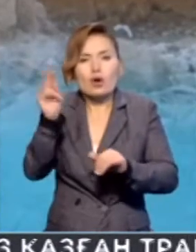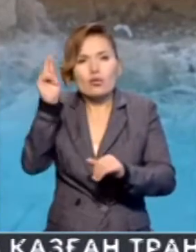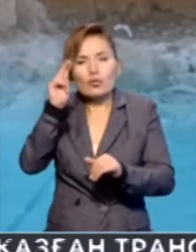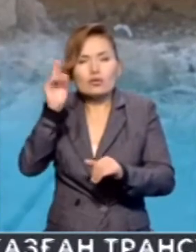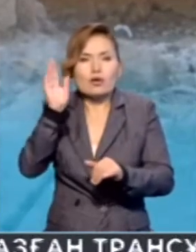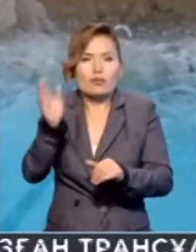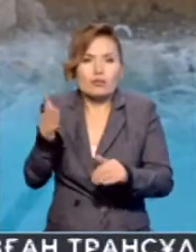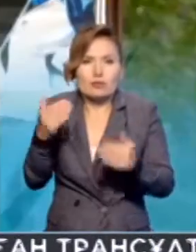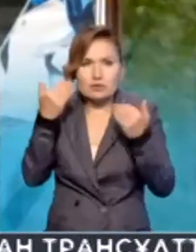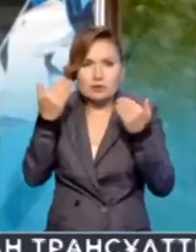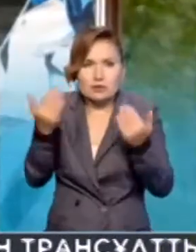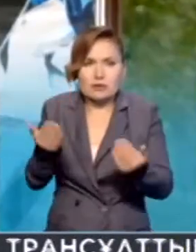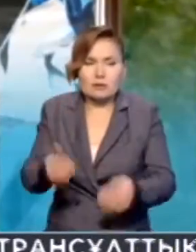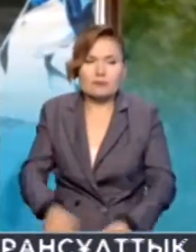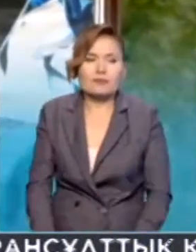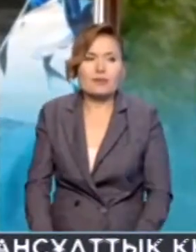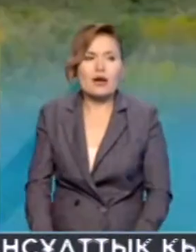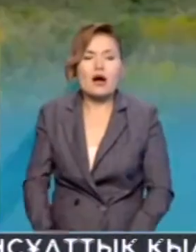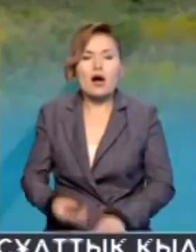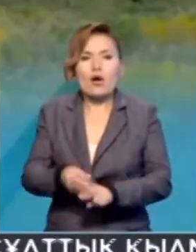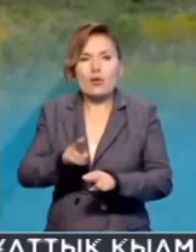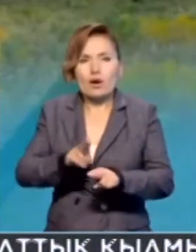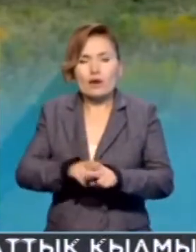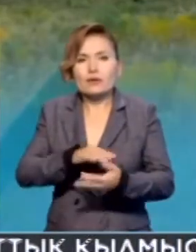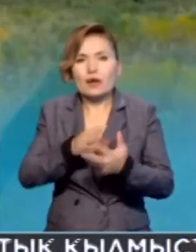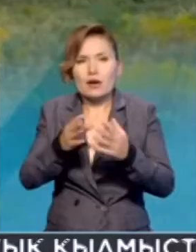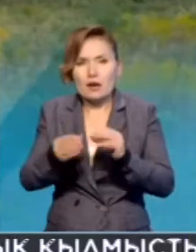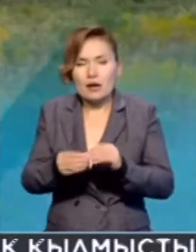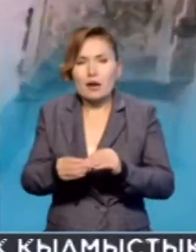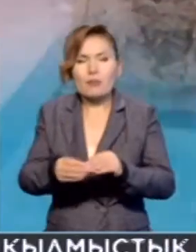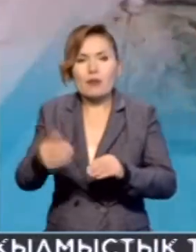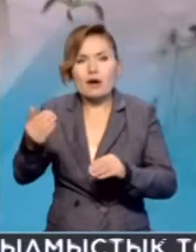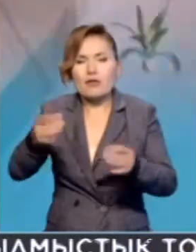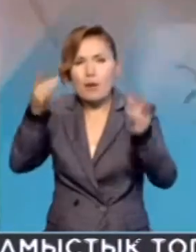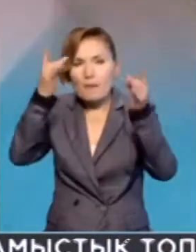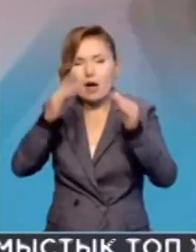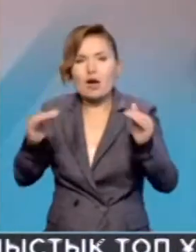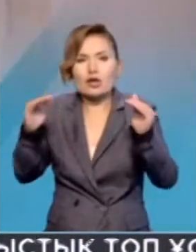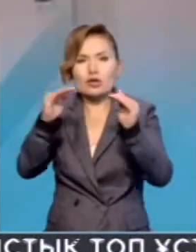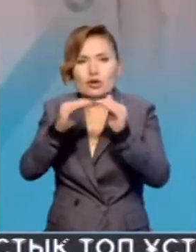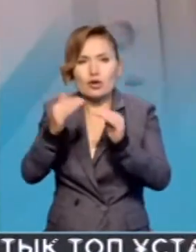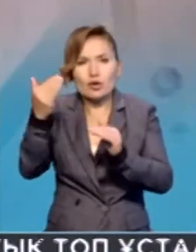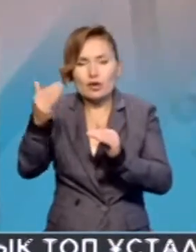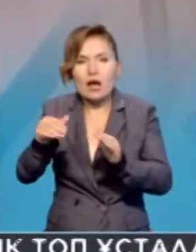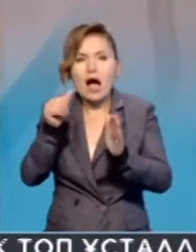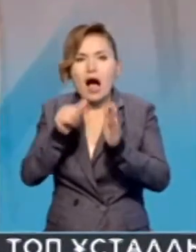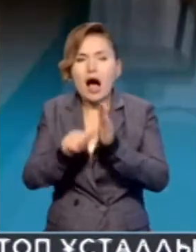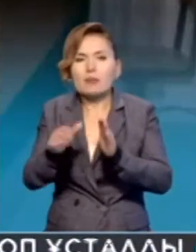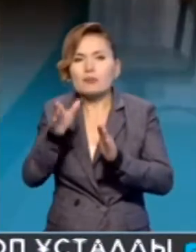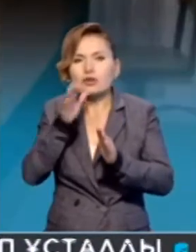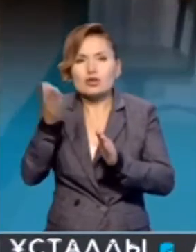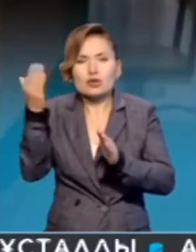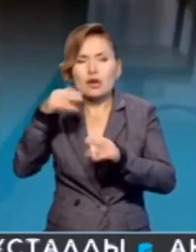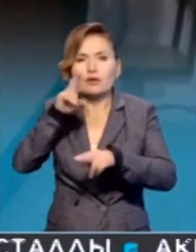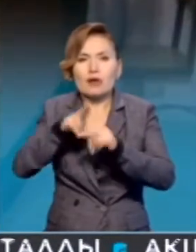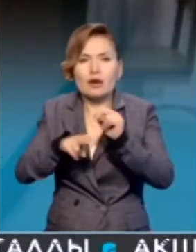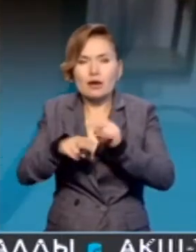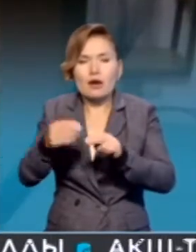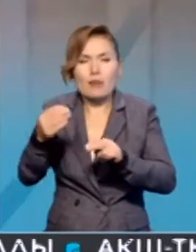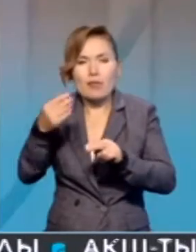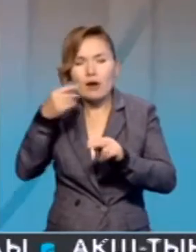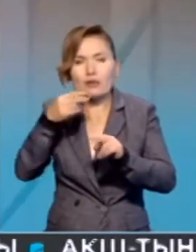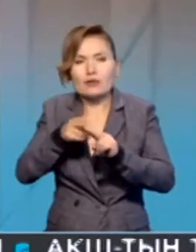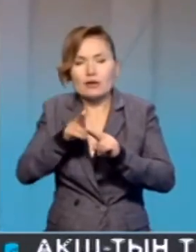мәдениет үйінде бастамақ. Дәлірегі мәдениет үйі деп ауыз толтырып айтуға келмейтін 60-шы жылдары салынған ауыл клубында 41 бала білім